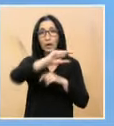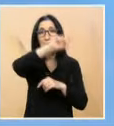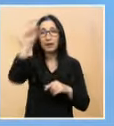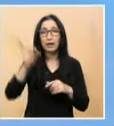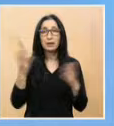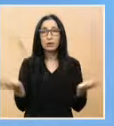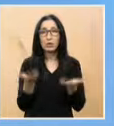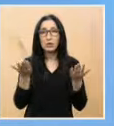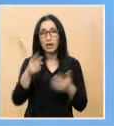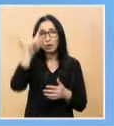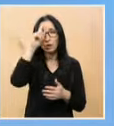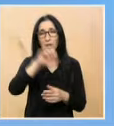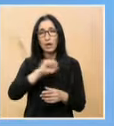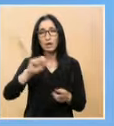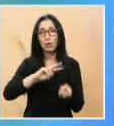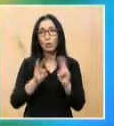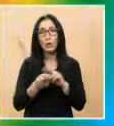ще стане жена и обратно.